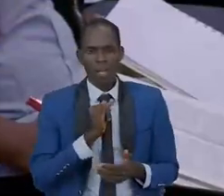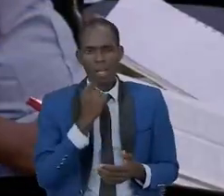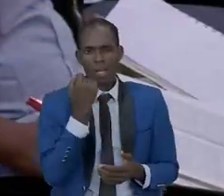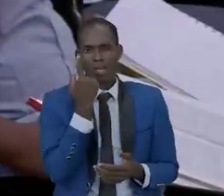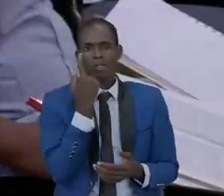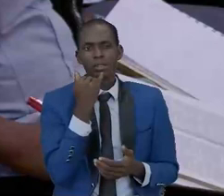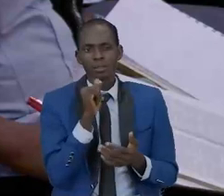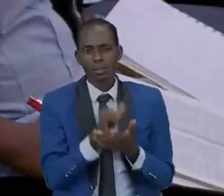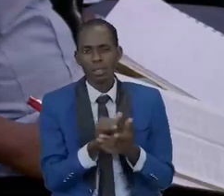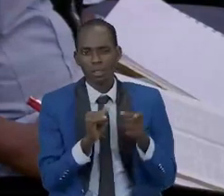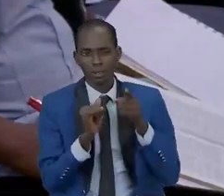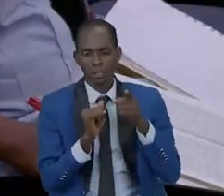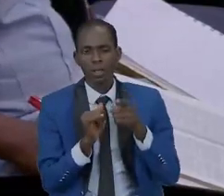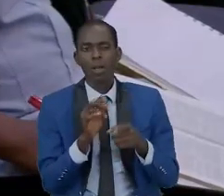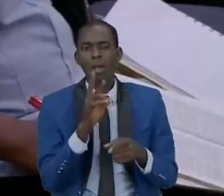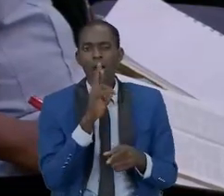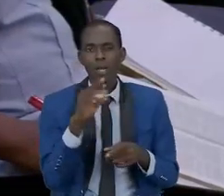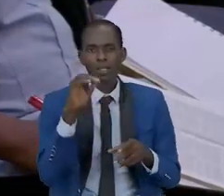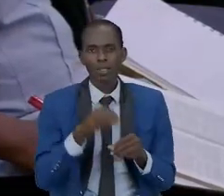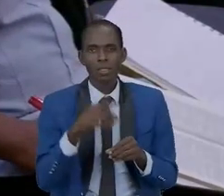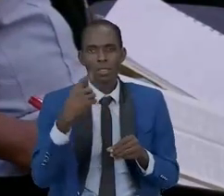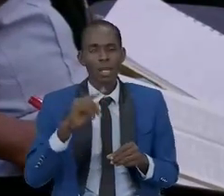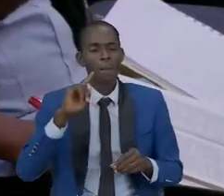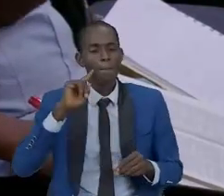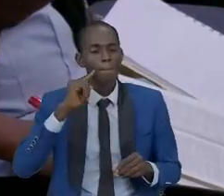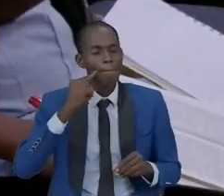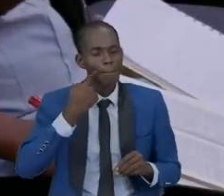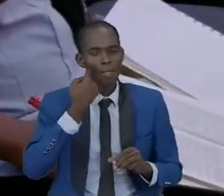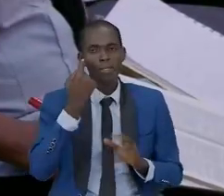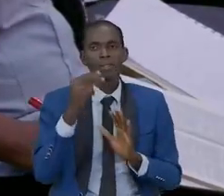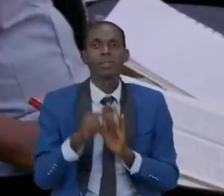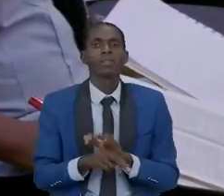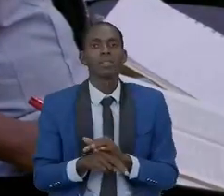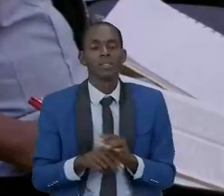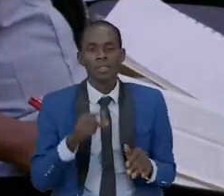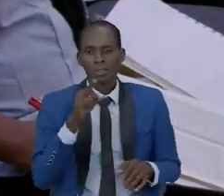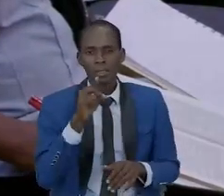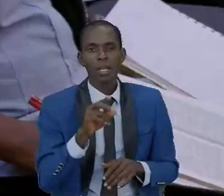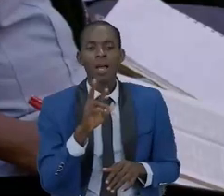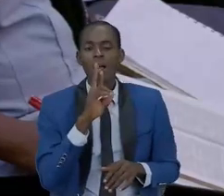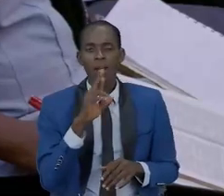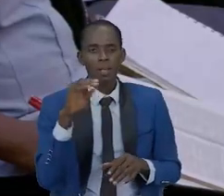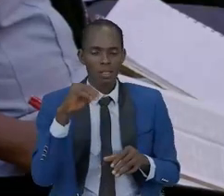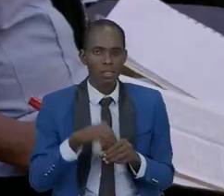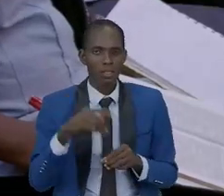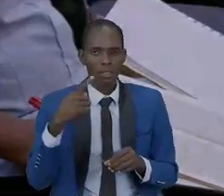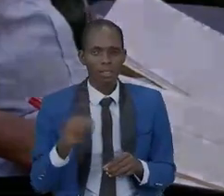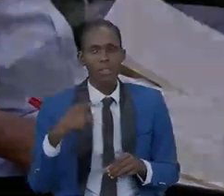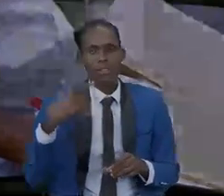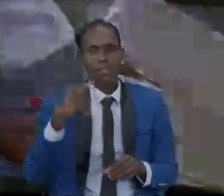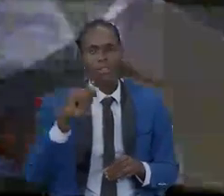verset 23 car je vois que tu es dans un fiel amer tu es dans un fiel